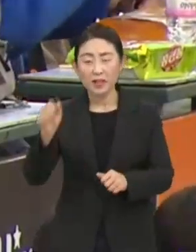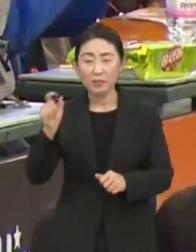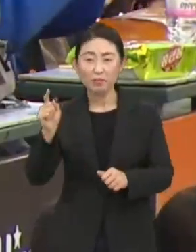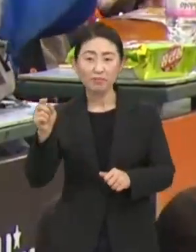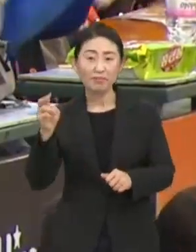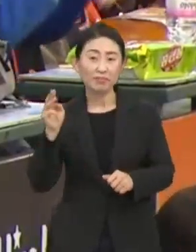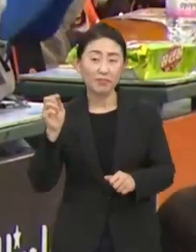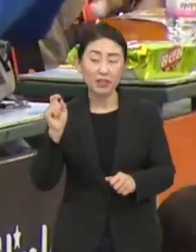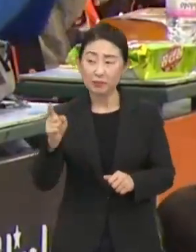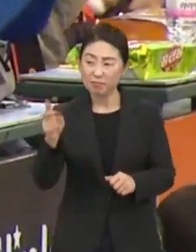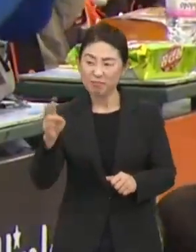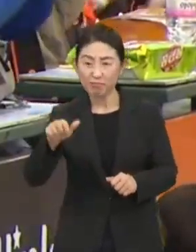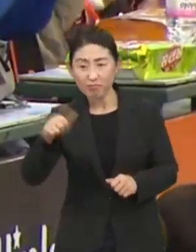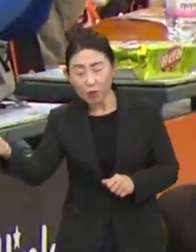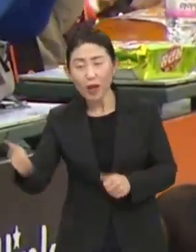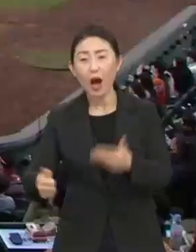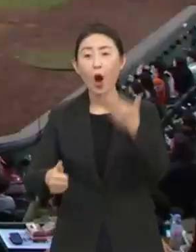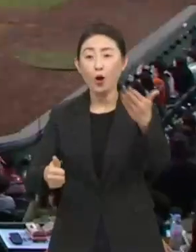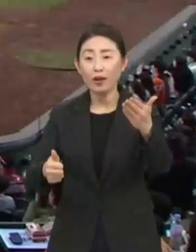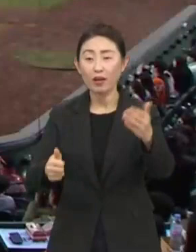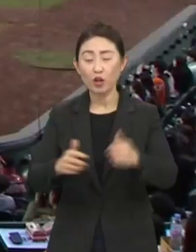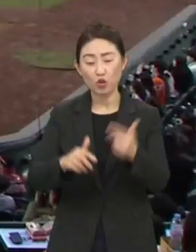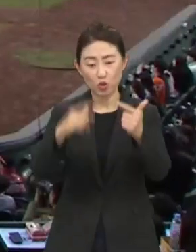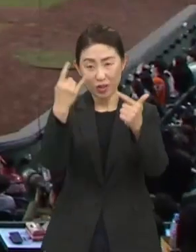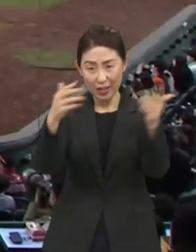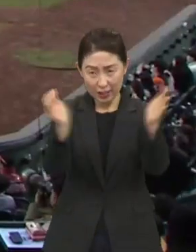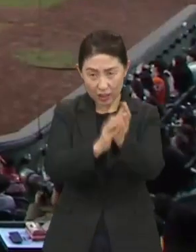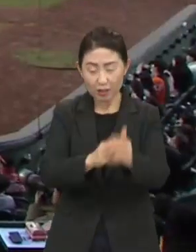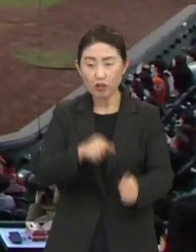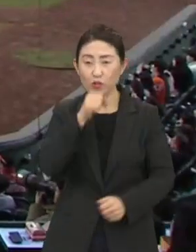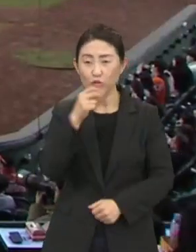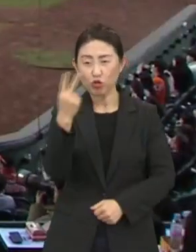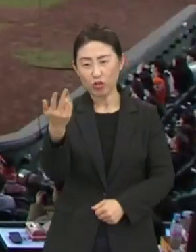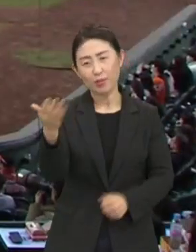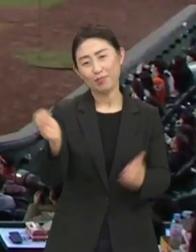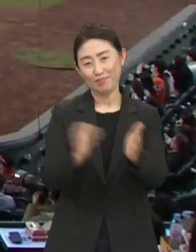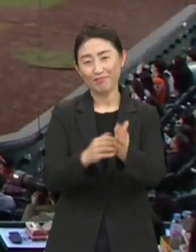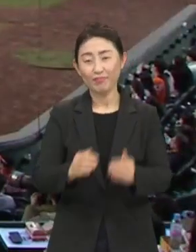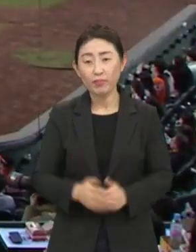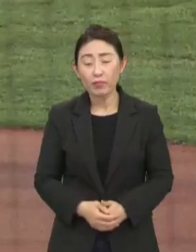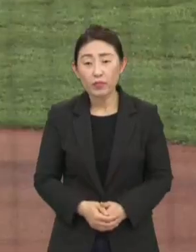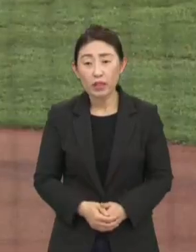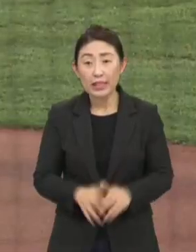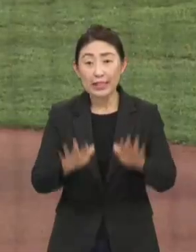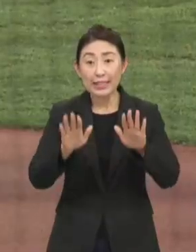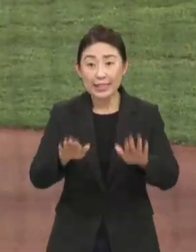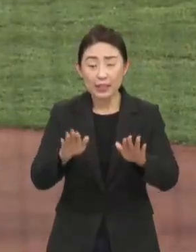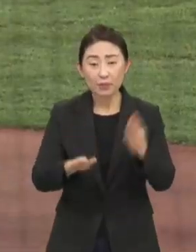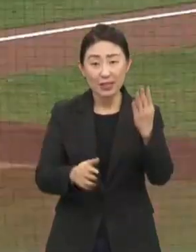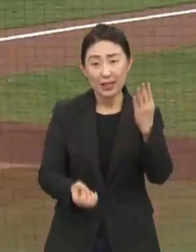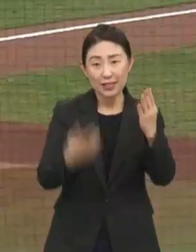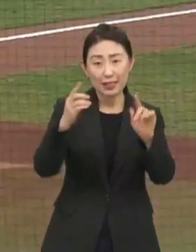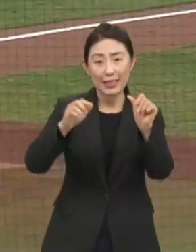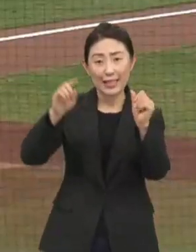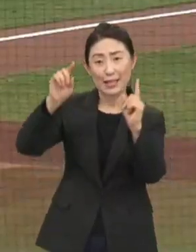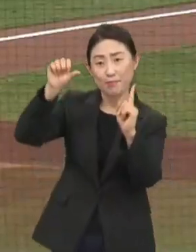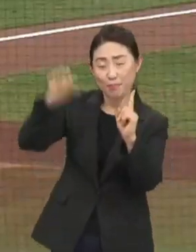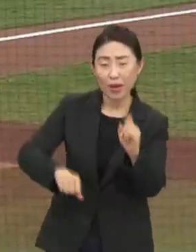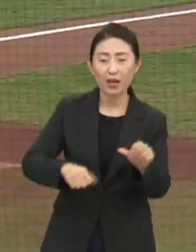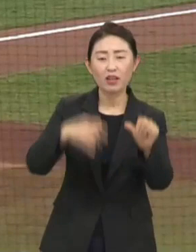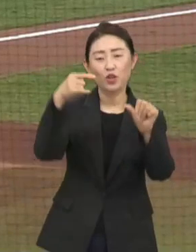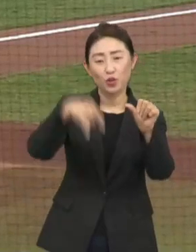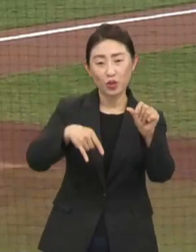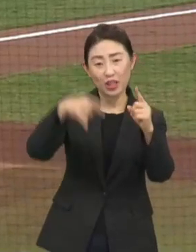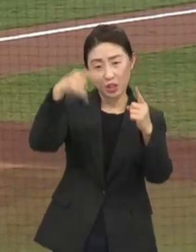9개를 곁들이며 6이닝을 단 2실점으로 막았지만 승패 없이 물러났습니다. 한화는 현재 4승 1패로 2위에